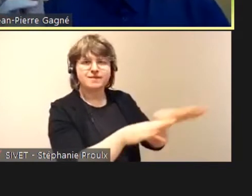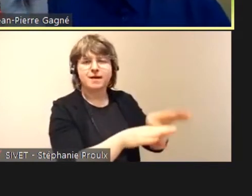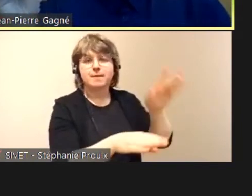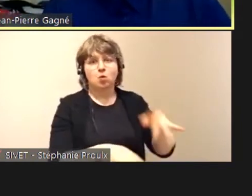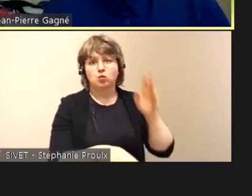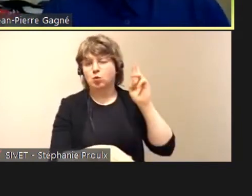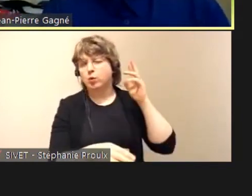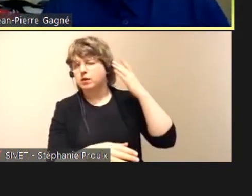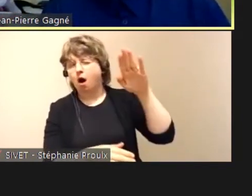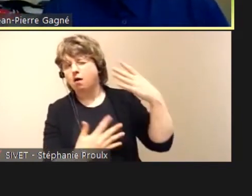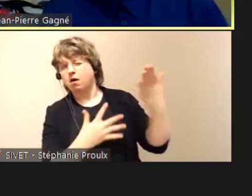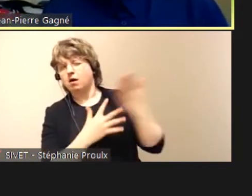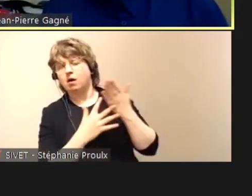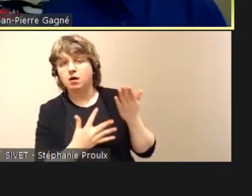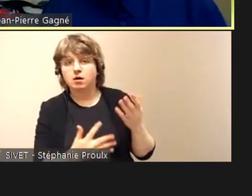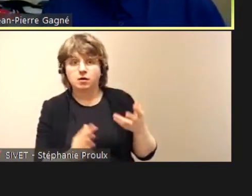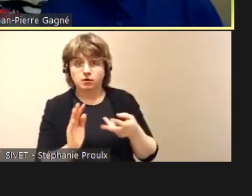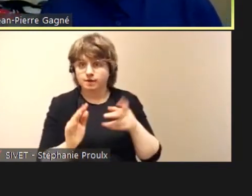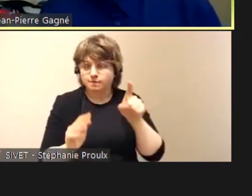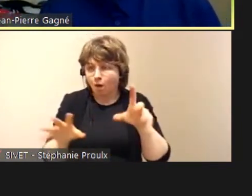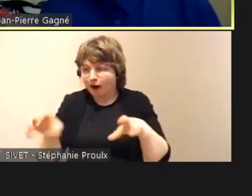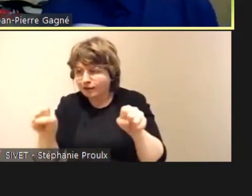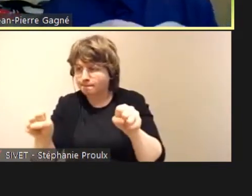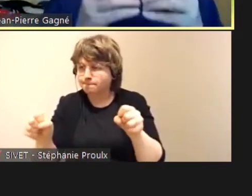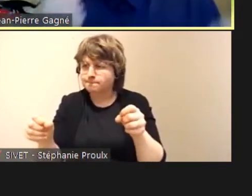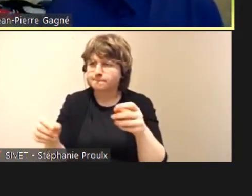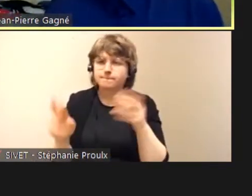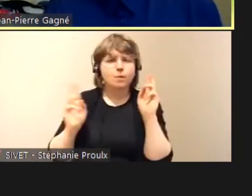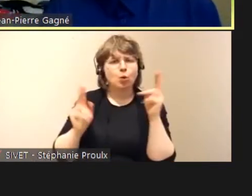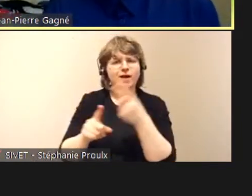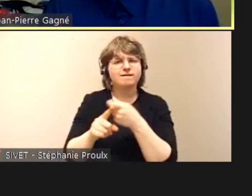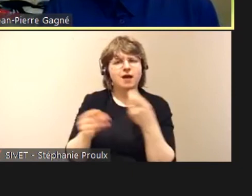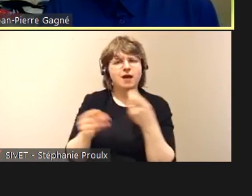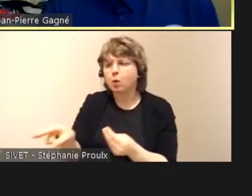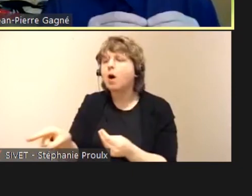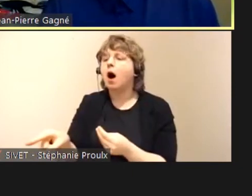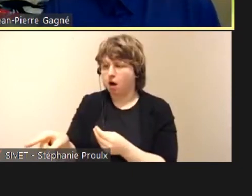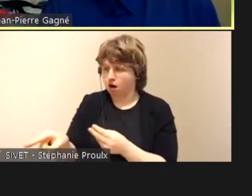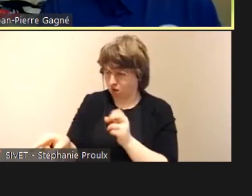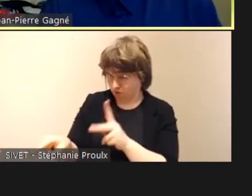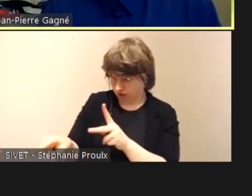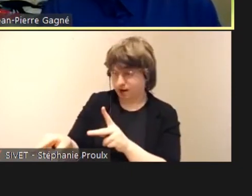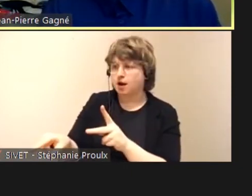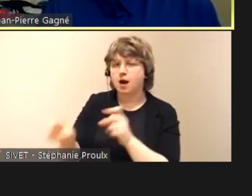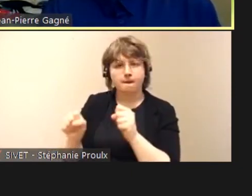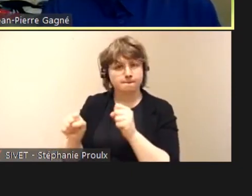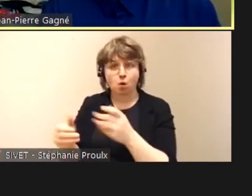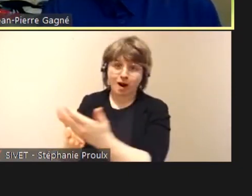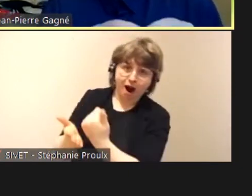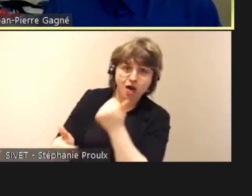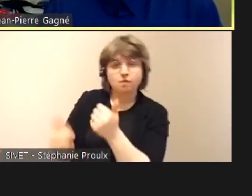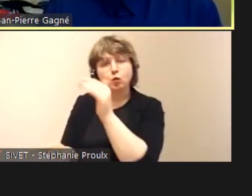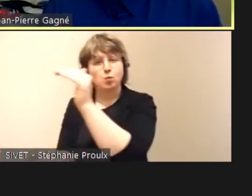de voir s'il y a du bruit dans la pièce que vous allez parler, puis qu'est-ce que vous pouvez faire pour réduire ou éliminer ce